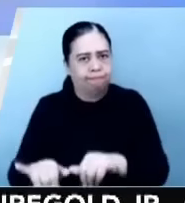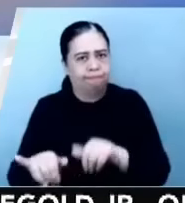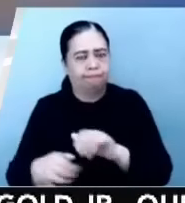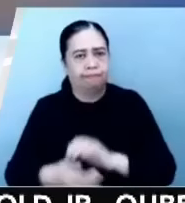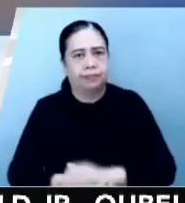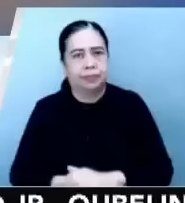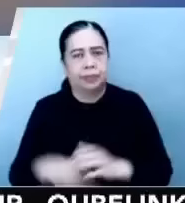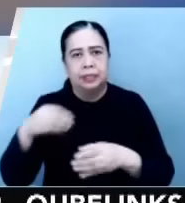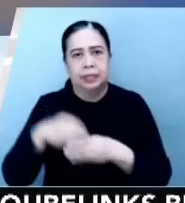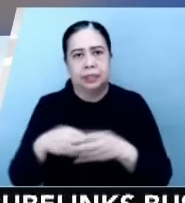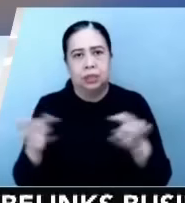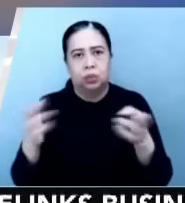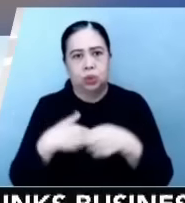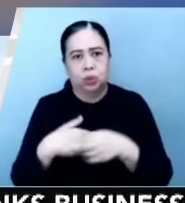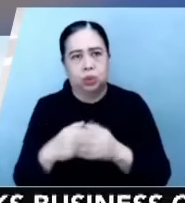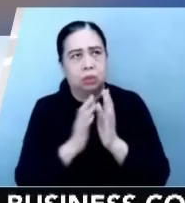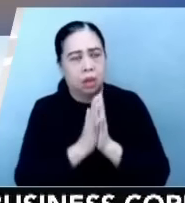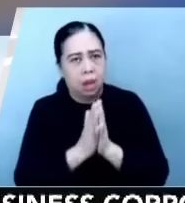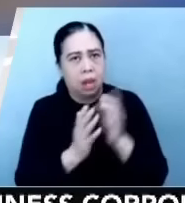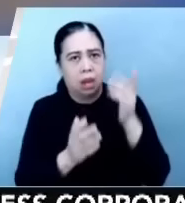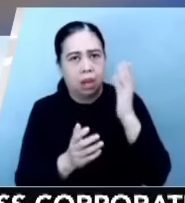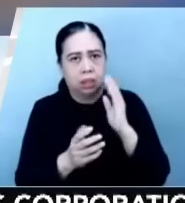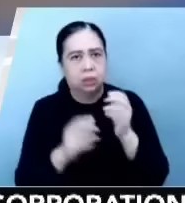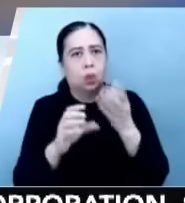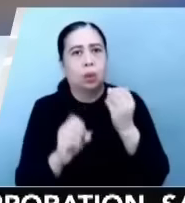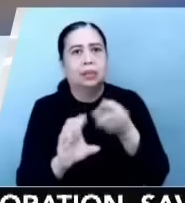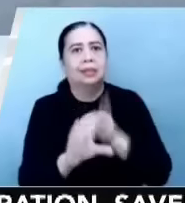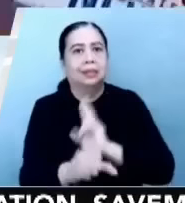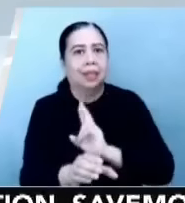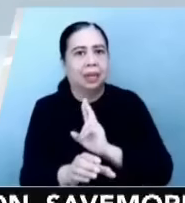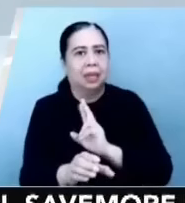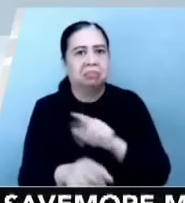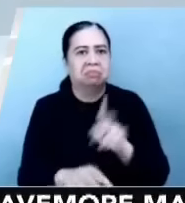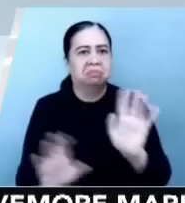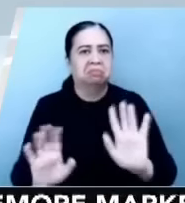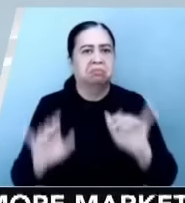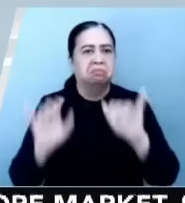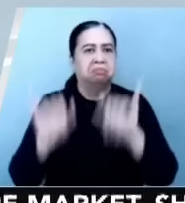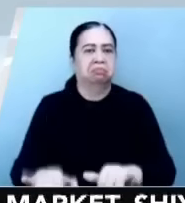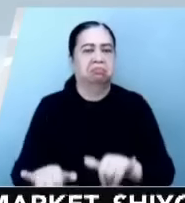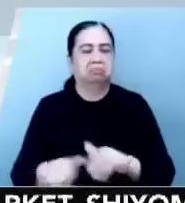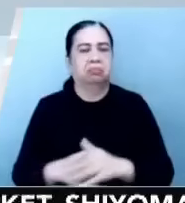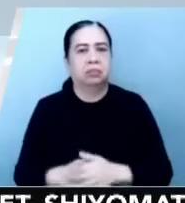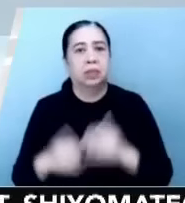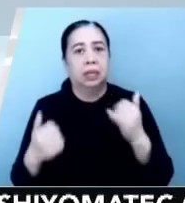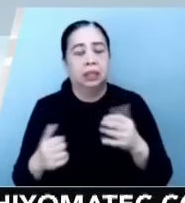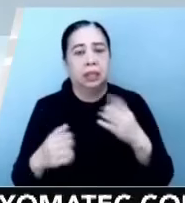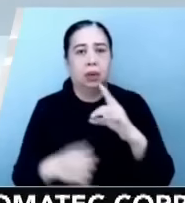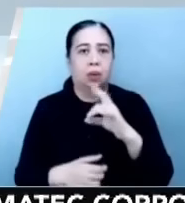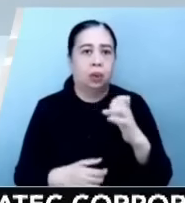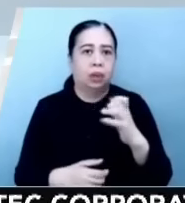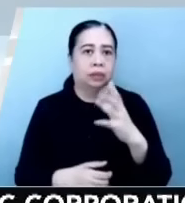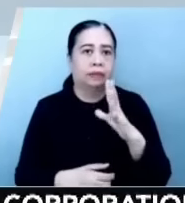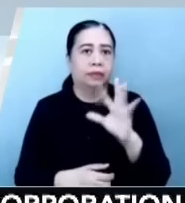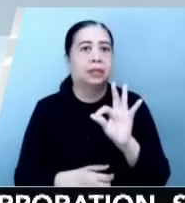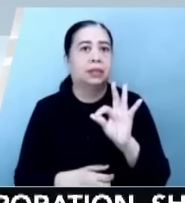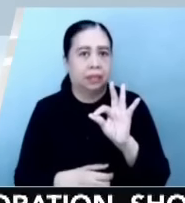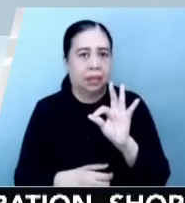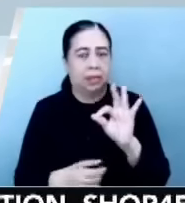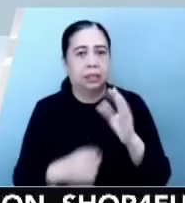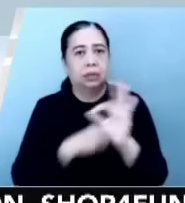room because he asked for resign, but they refused. Sa ngayon ay nasa 159 ang dayuhang